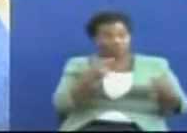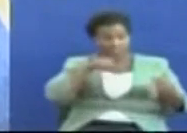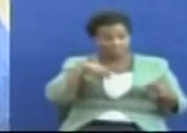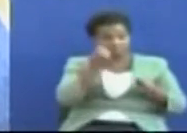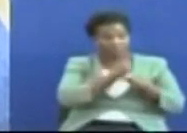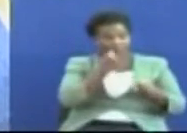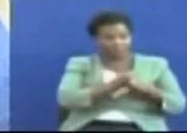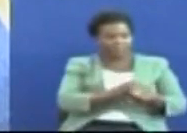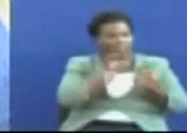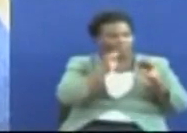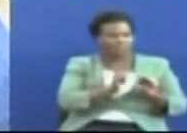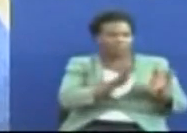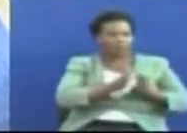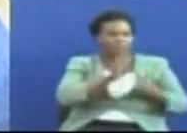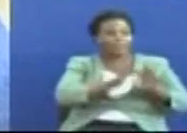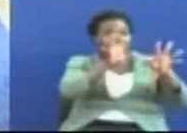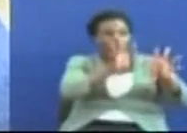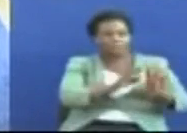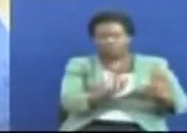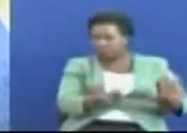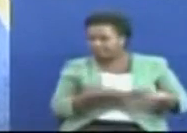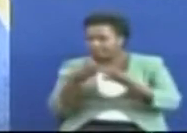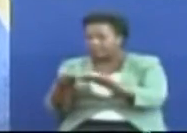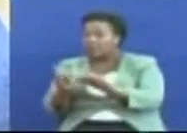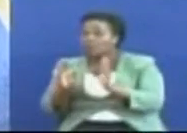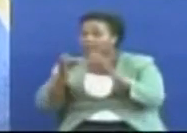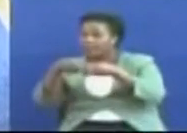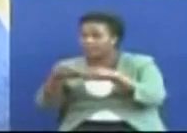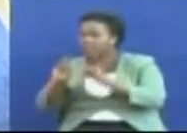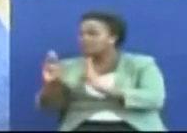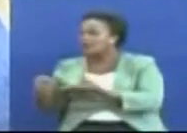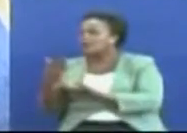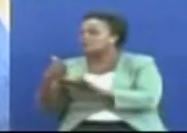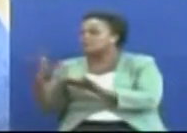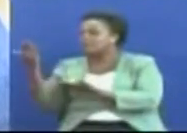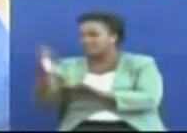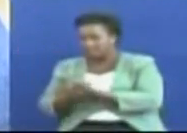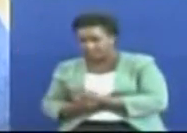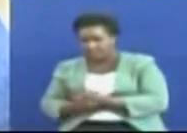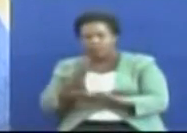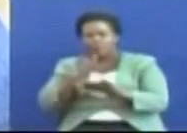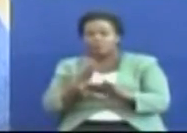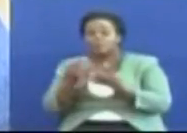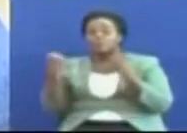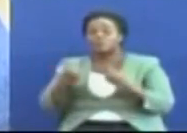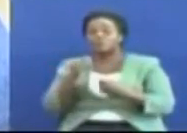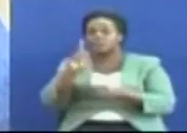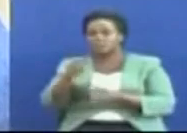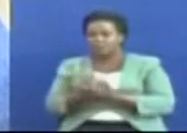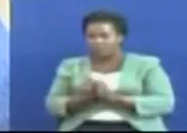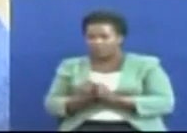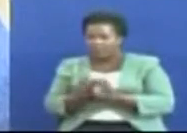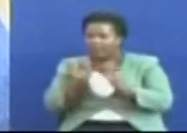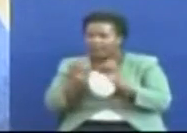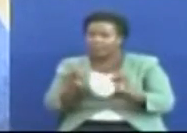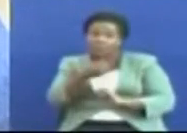taarifa hapa kwenye kamati au kwa njia yote ambo mtaa inaa kwa sababu ni kweli jiada zany lakini mch wake Kama